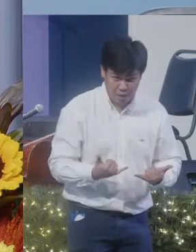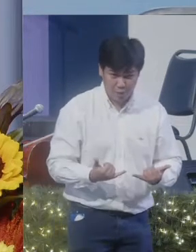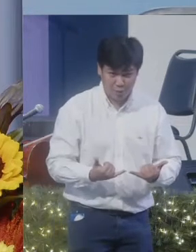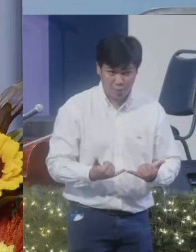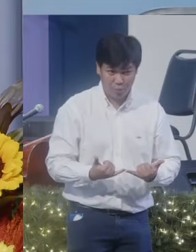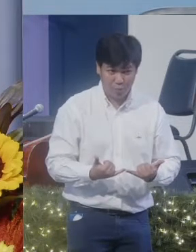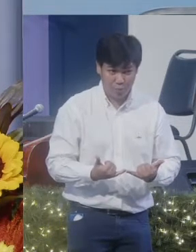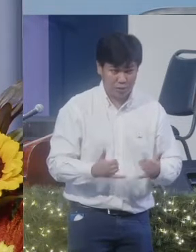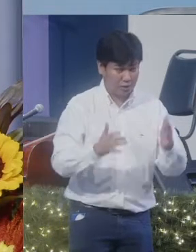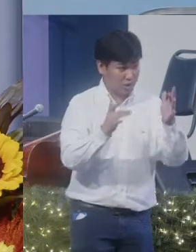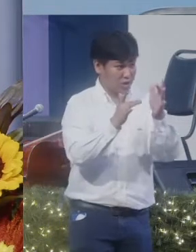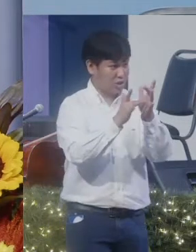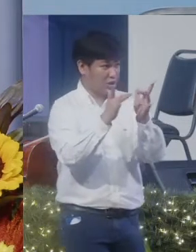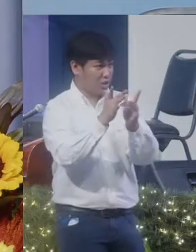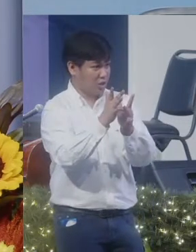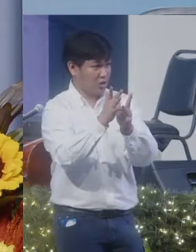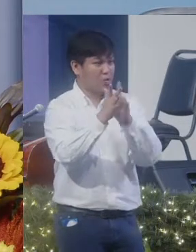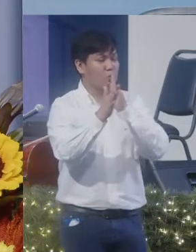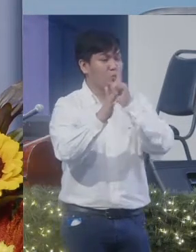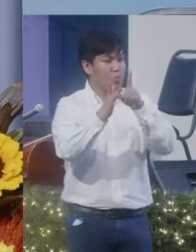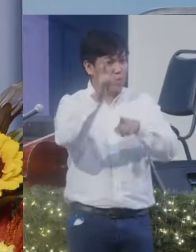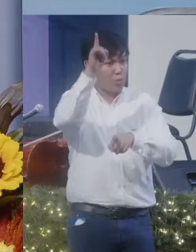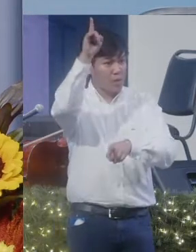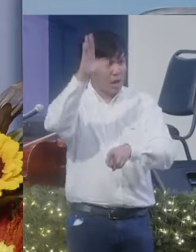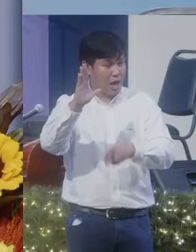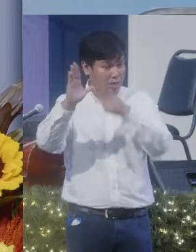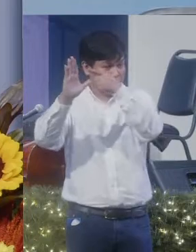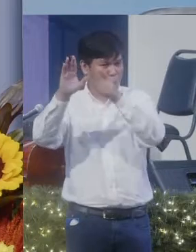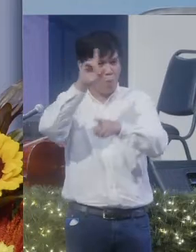kung si Jesus nga ay Diyos, at siya ay Diyos,